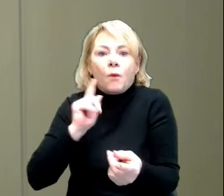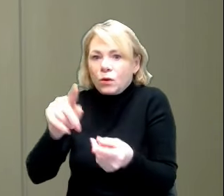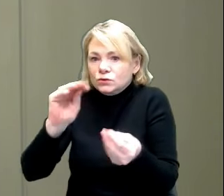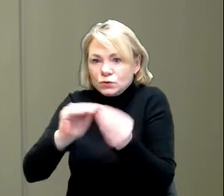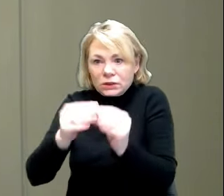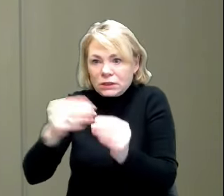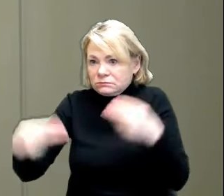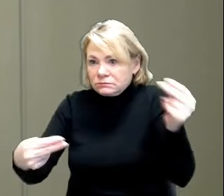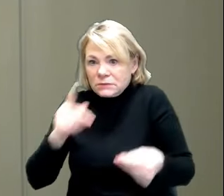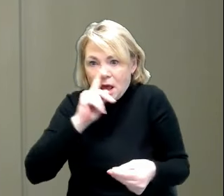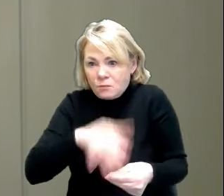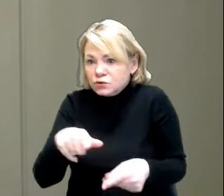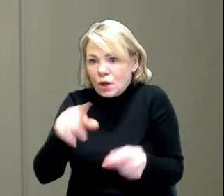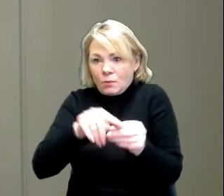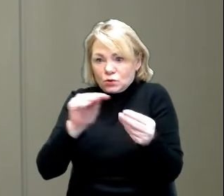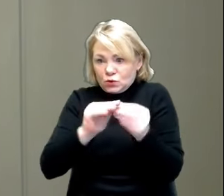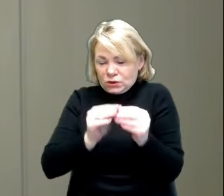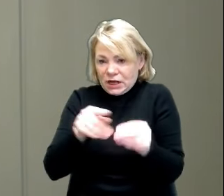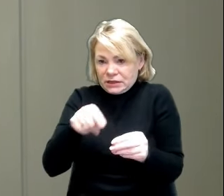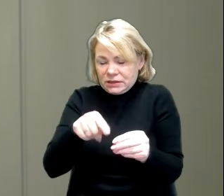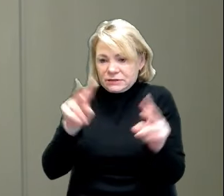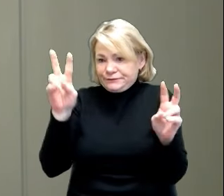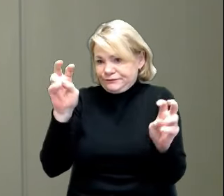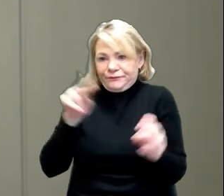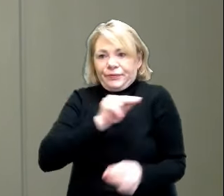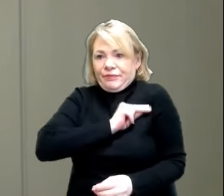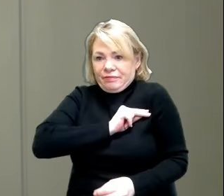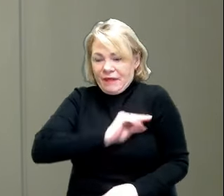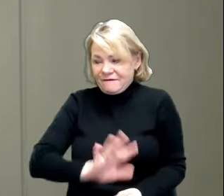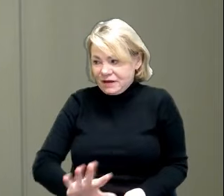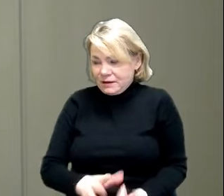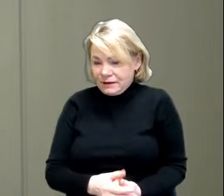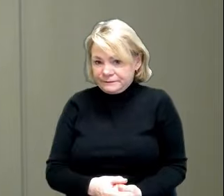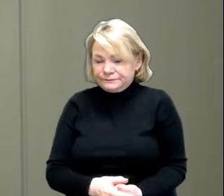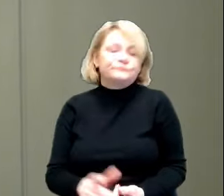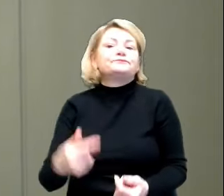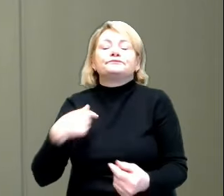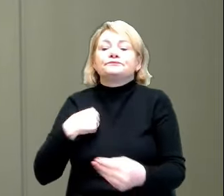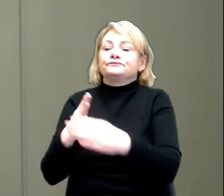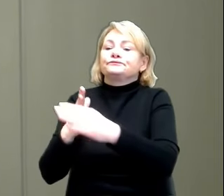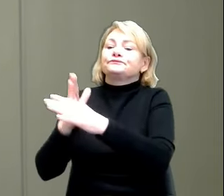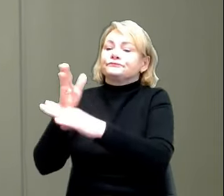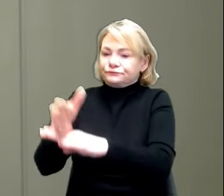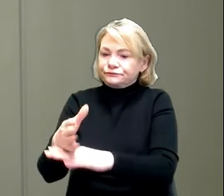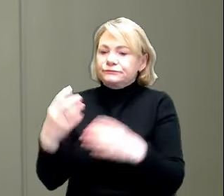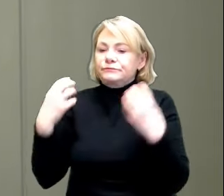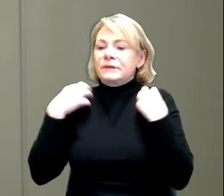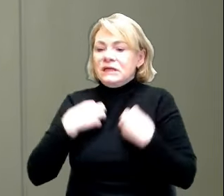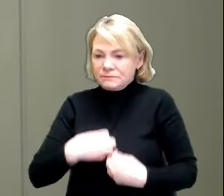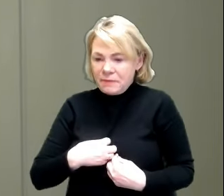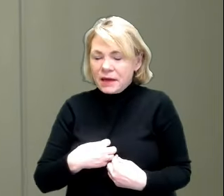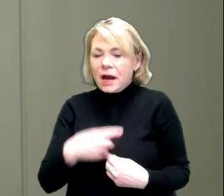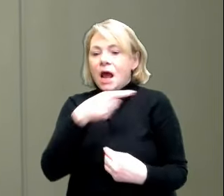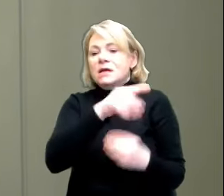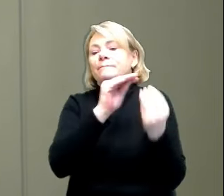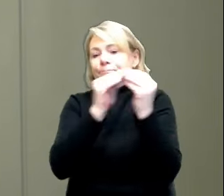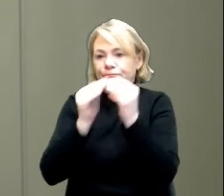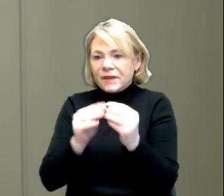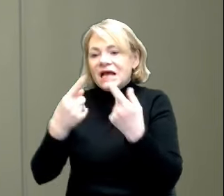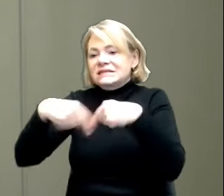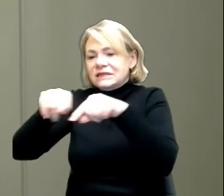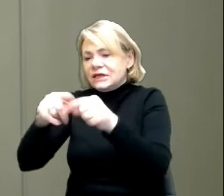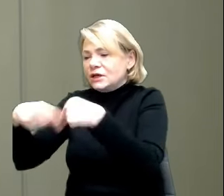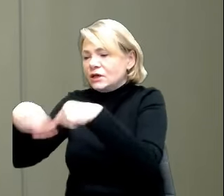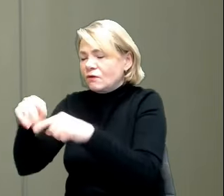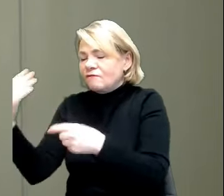sutartis einu pas merą sėdi visų skyrių vadovai lygtai aptariam kad bus kažkoks